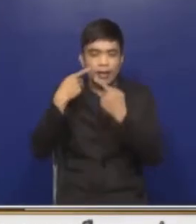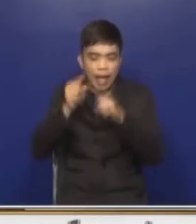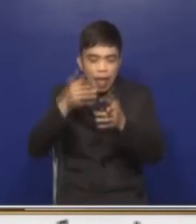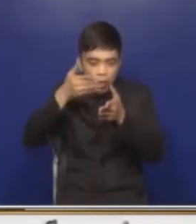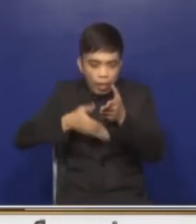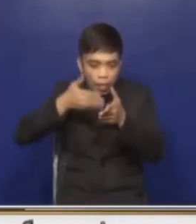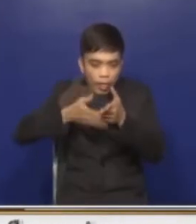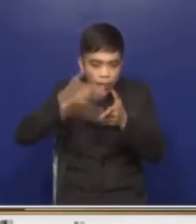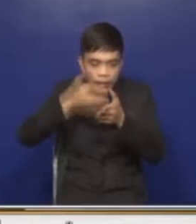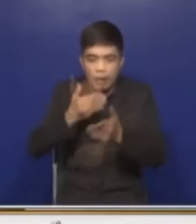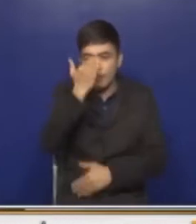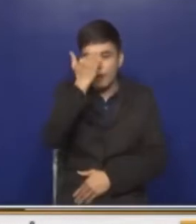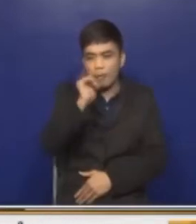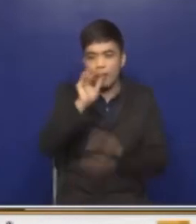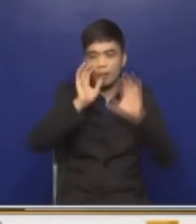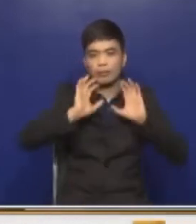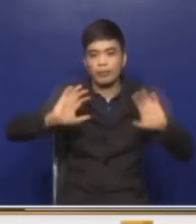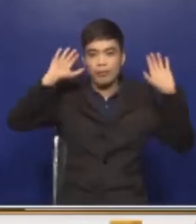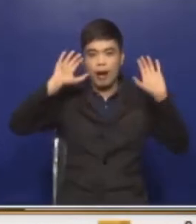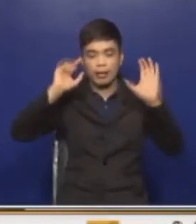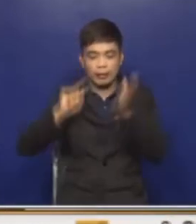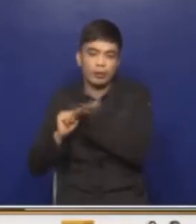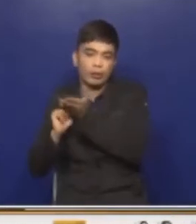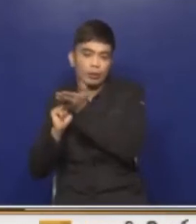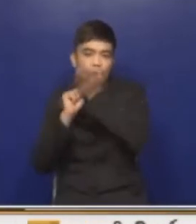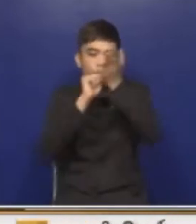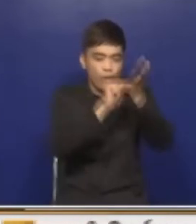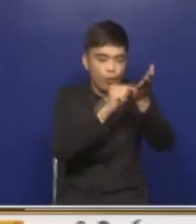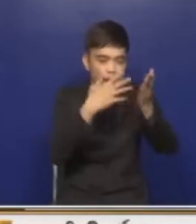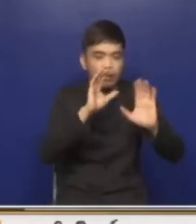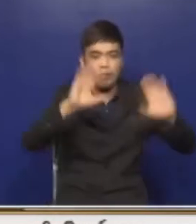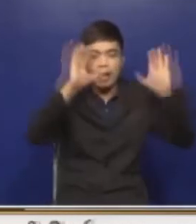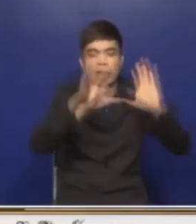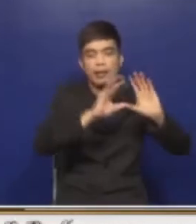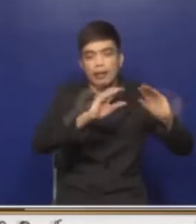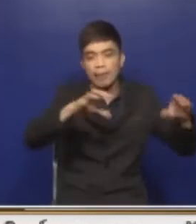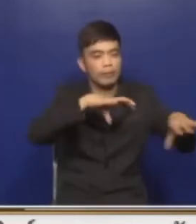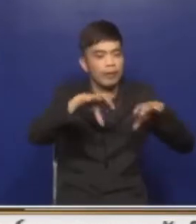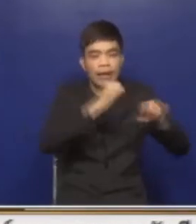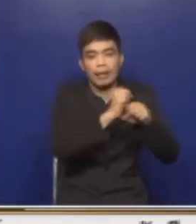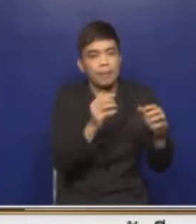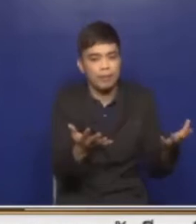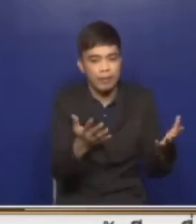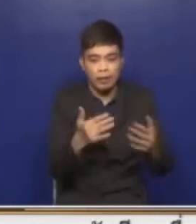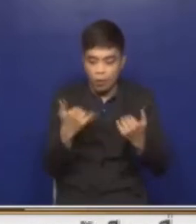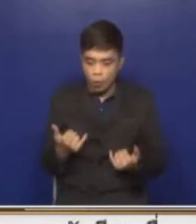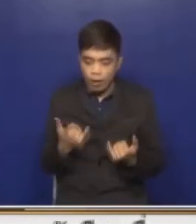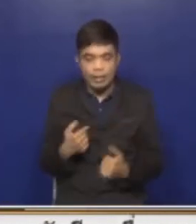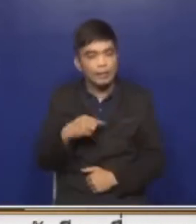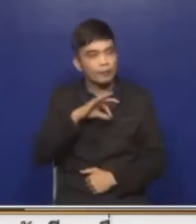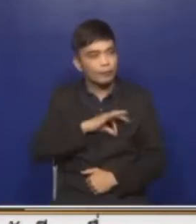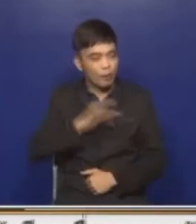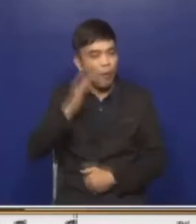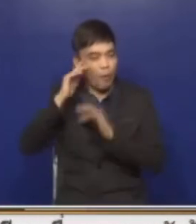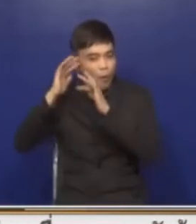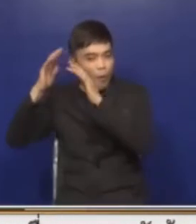เนื่องจากรัฐบาลส่งข้อมูลไปแล้วก็ไม่ไปทำก็เป็นพร้อมหวังนะวันนี้เป็นเขาหวังทั้งประธาน